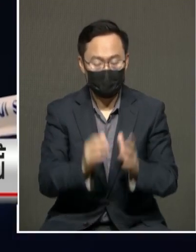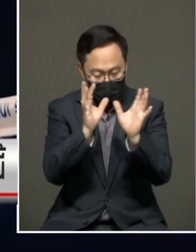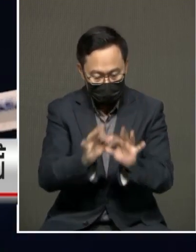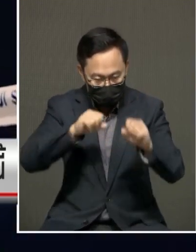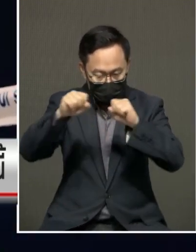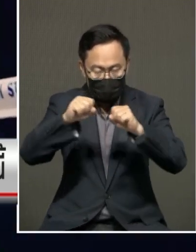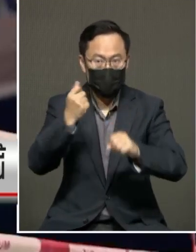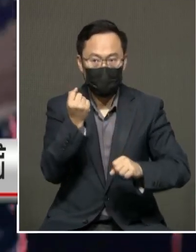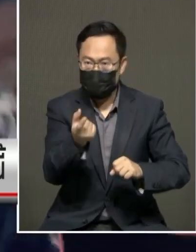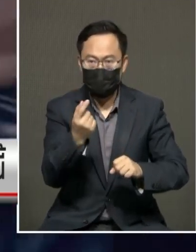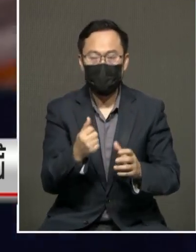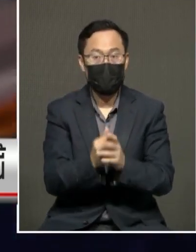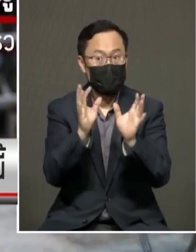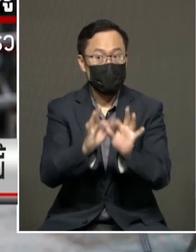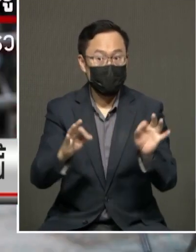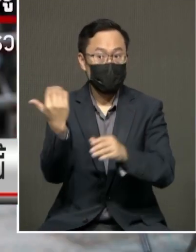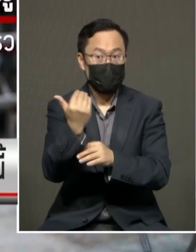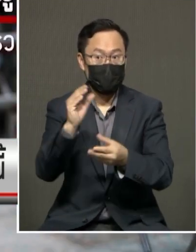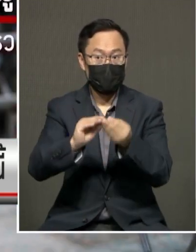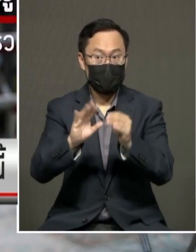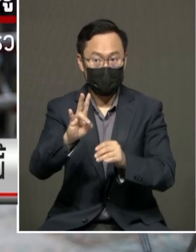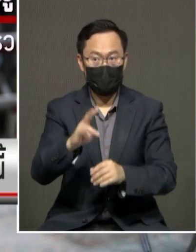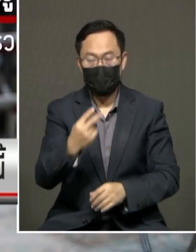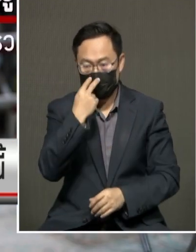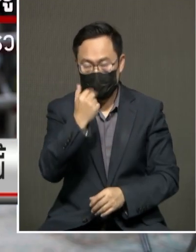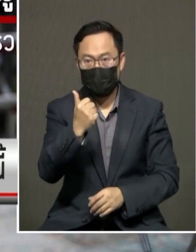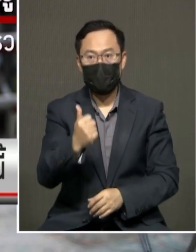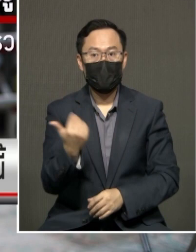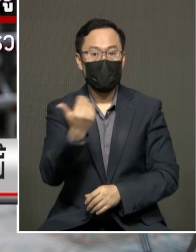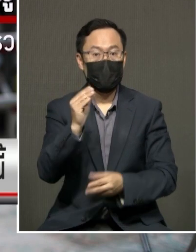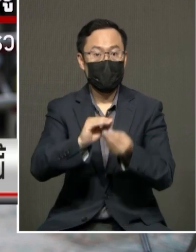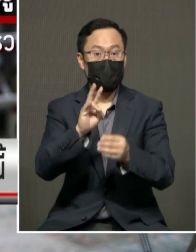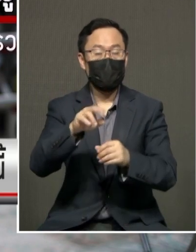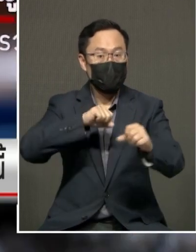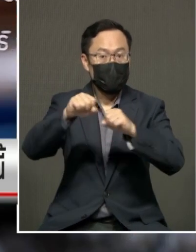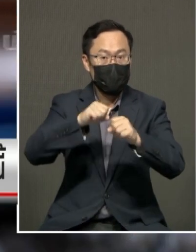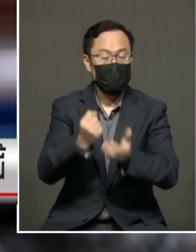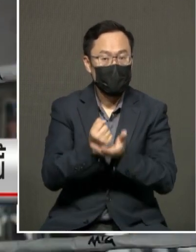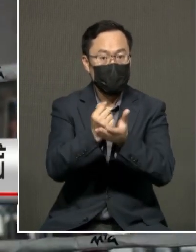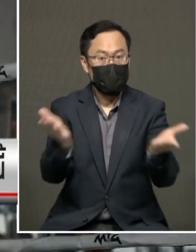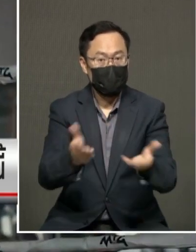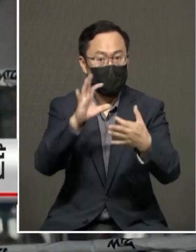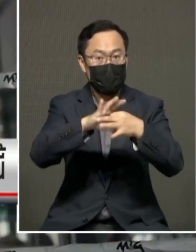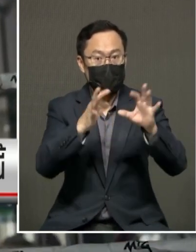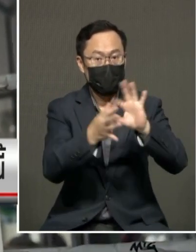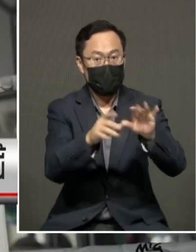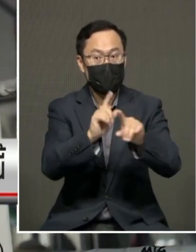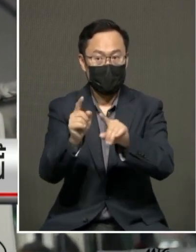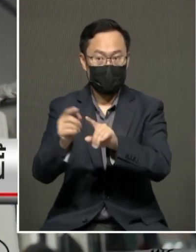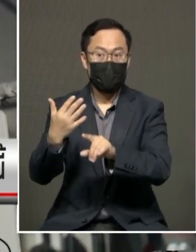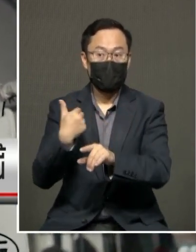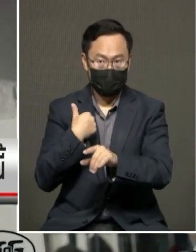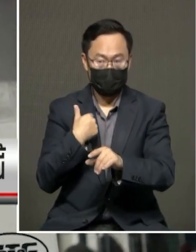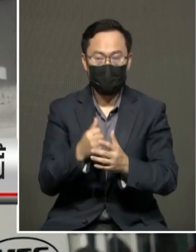ดผ่านทางช่อง T-Sport 7ซึ่งก็เป็นสถานีกีฬาที่ให้การสนับสนุนมวยไทยแล้วก็กีฬาทุกชนิดนะคะก็เลยตกลงร่วม